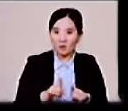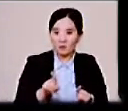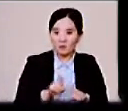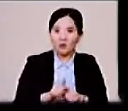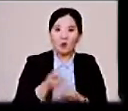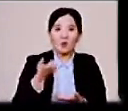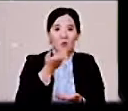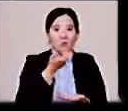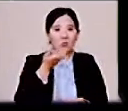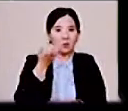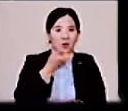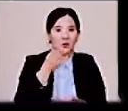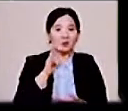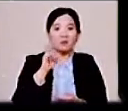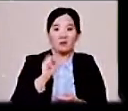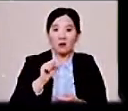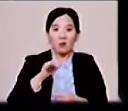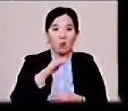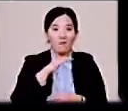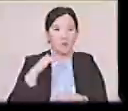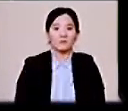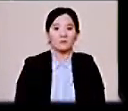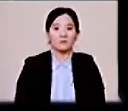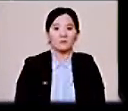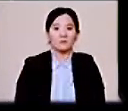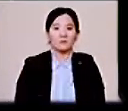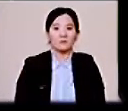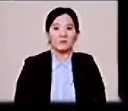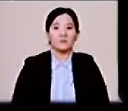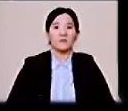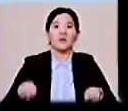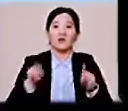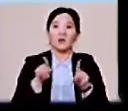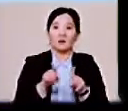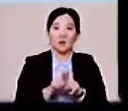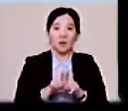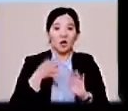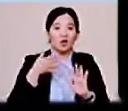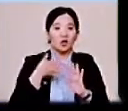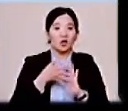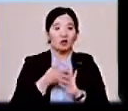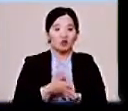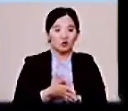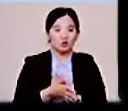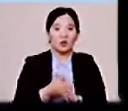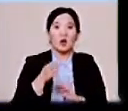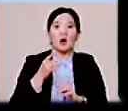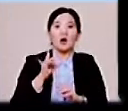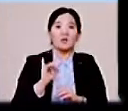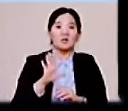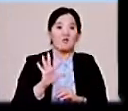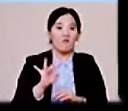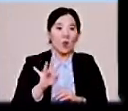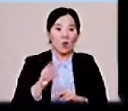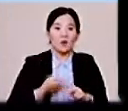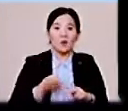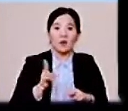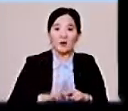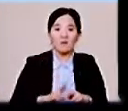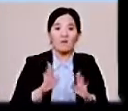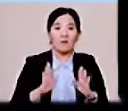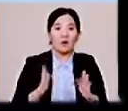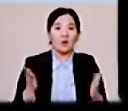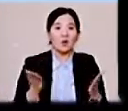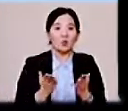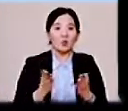спокойно плавает на поверхности. Итак, насыщенные растворы. Это растворы, в